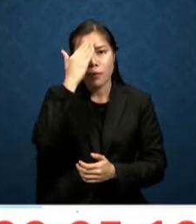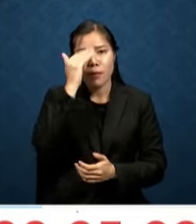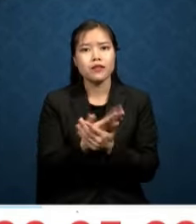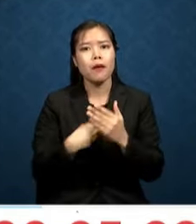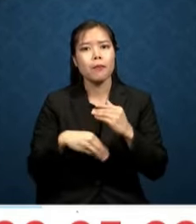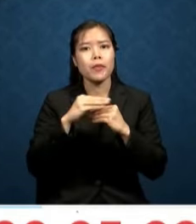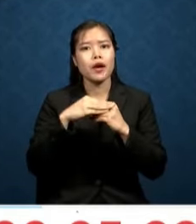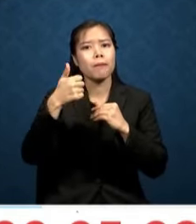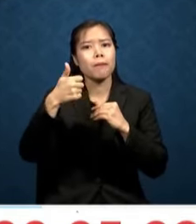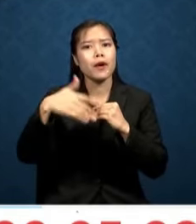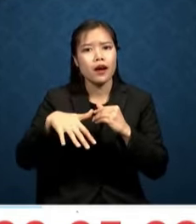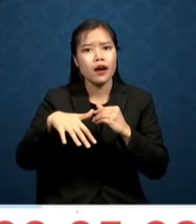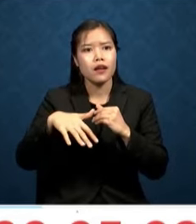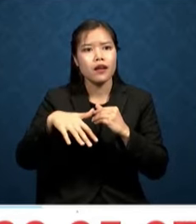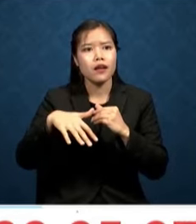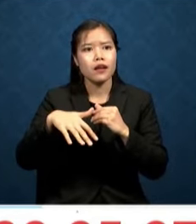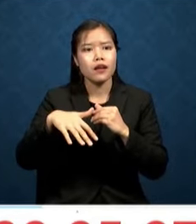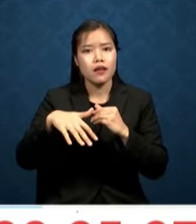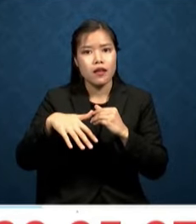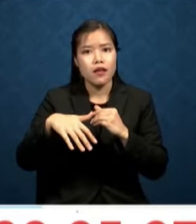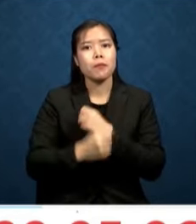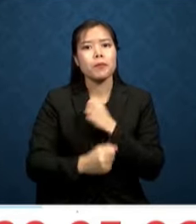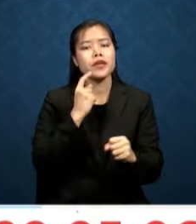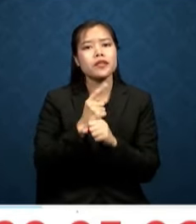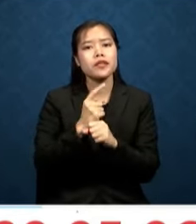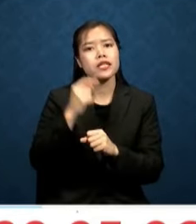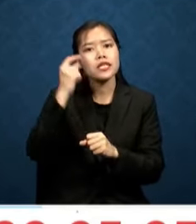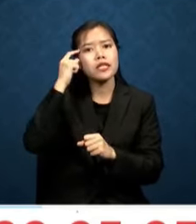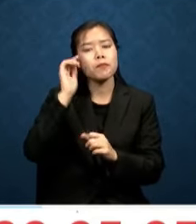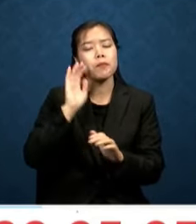แค่ปีละประมาณ8บาทเศษ